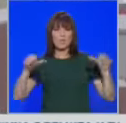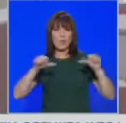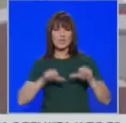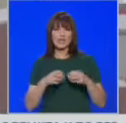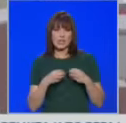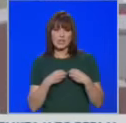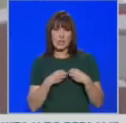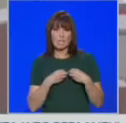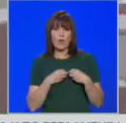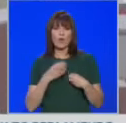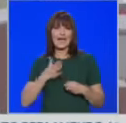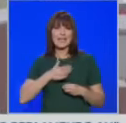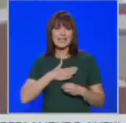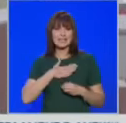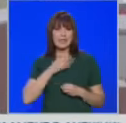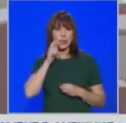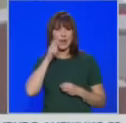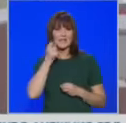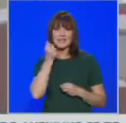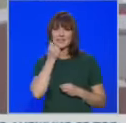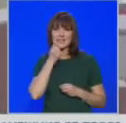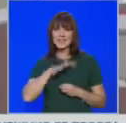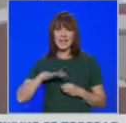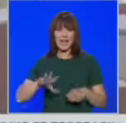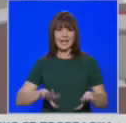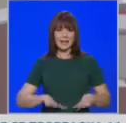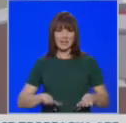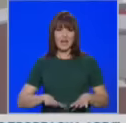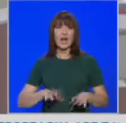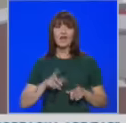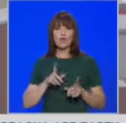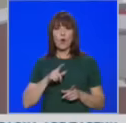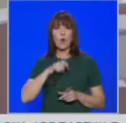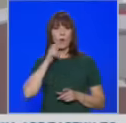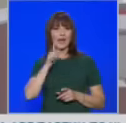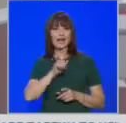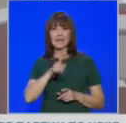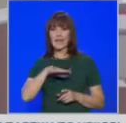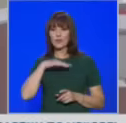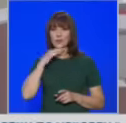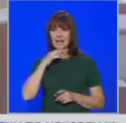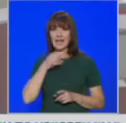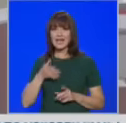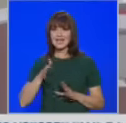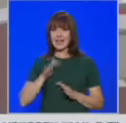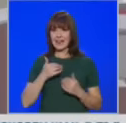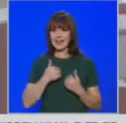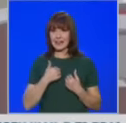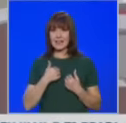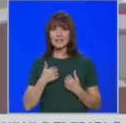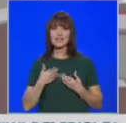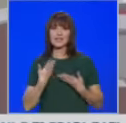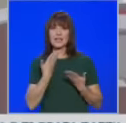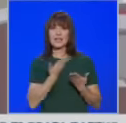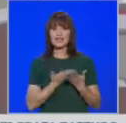смърт украинските градове и села, но Москва открито казва, че Украина не е достатъчна. След нашата страна ще принесат